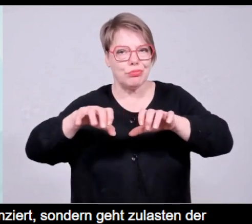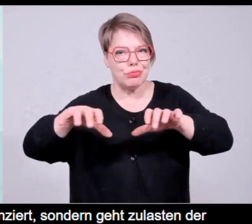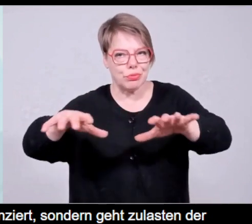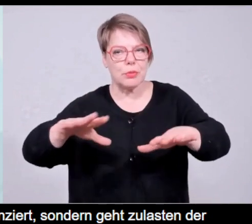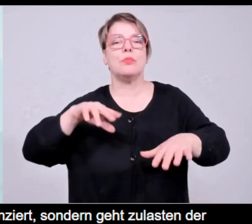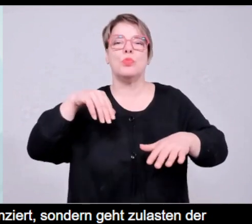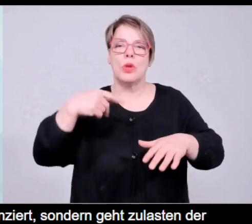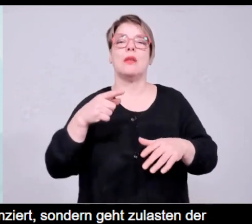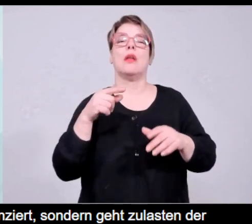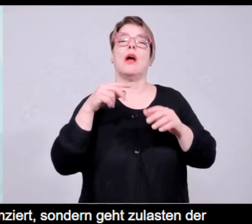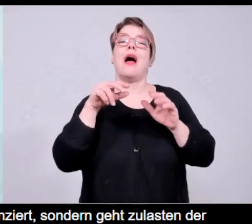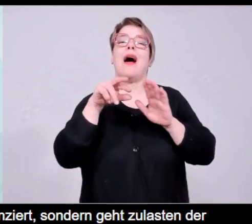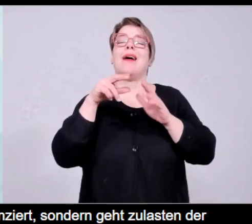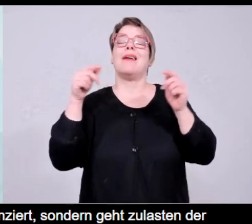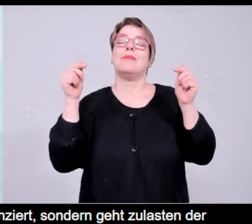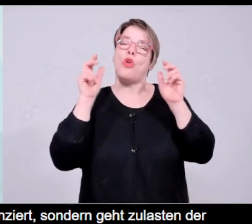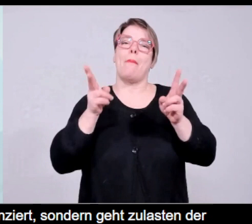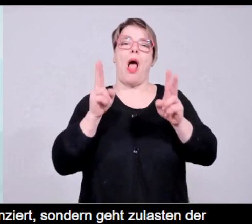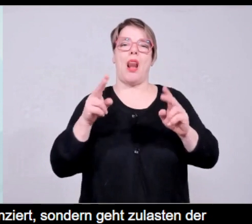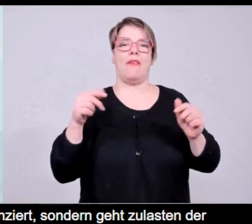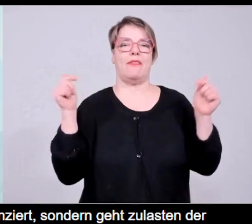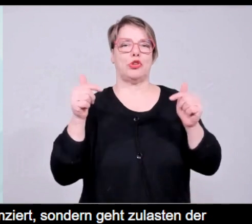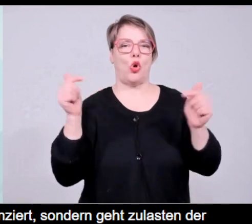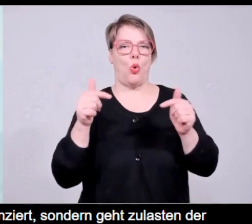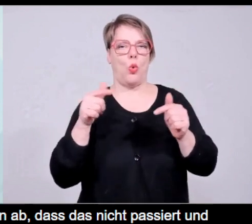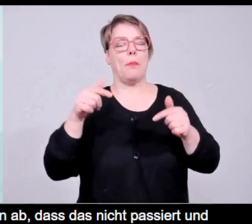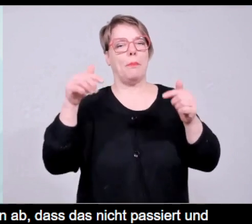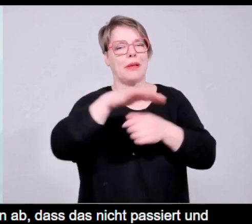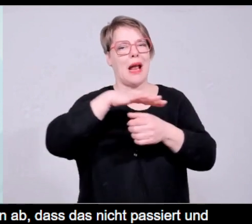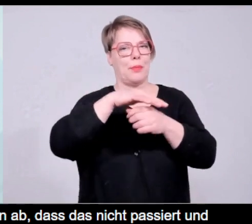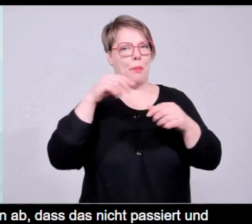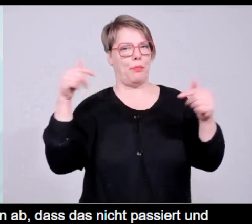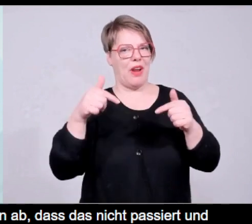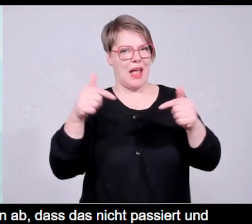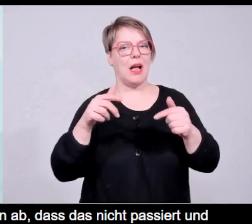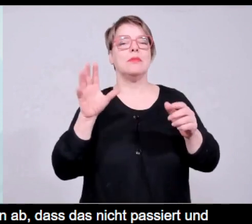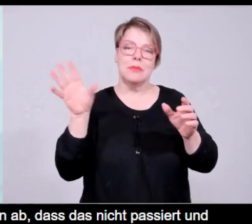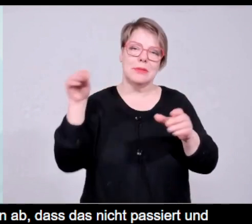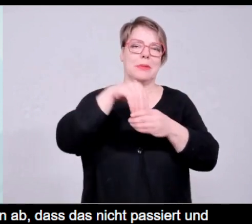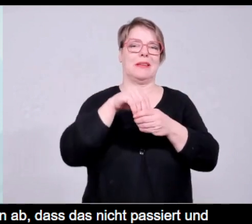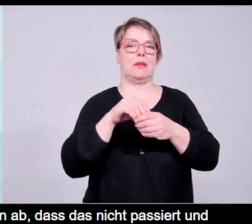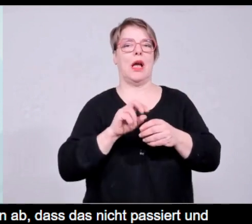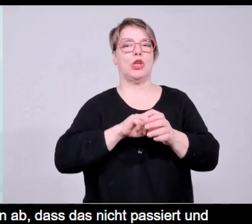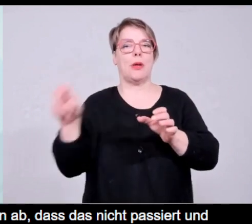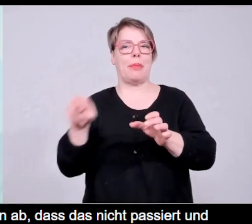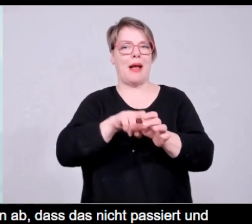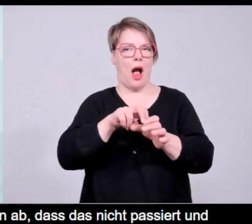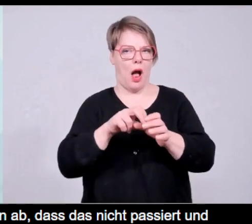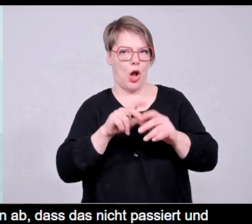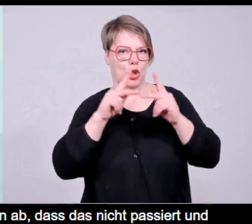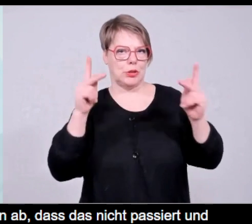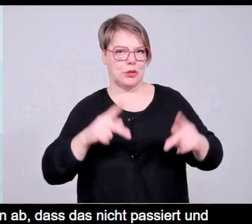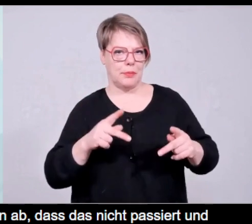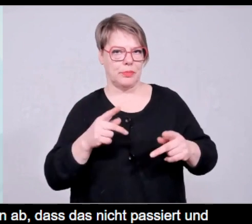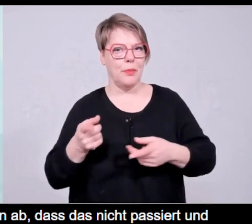Resilienzen zu schaffen, zu unterstützen im Teamcoaching. Also einfach auch da nochmal einen Weg zu gehen. Wir fördern auch weiter Pflegeplätze.